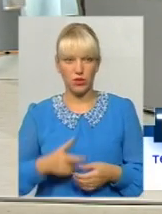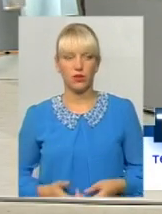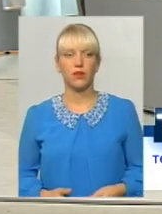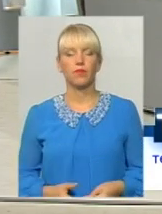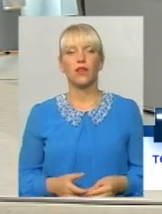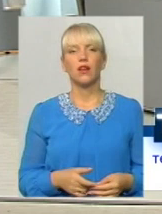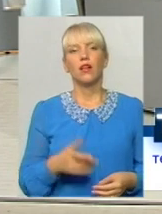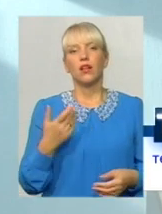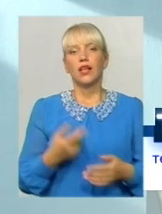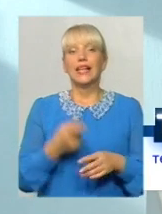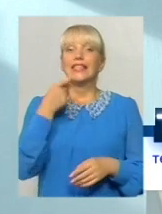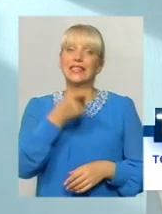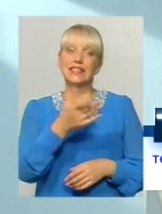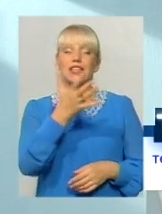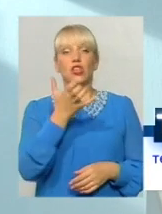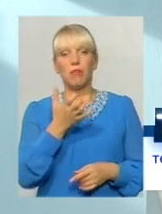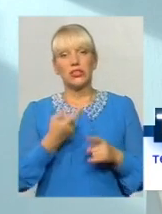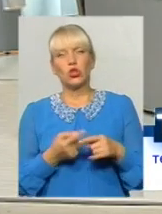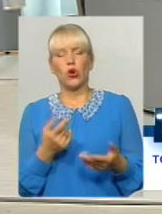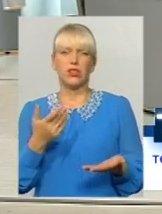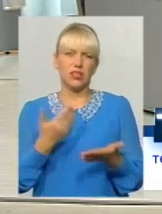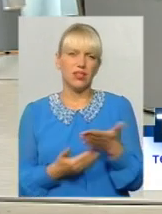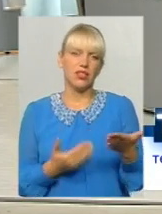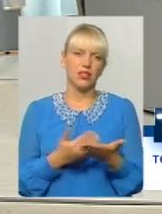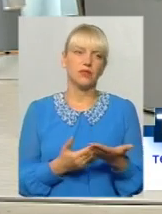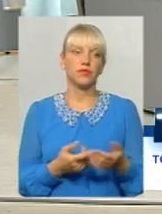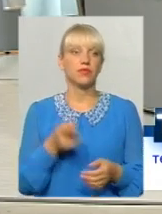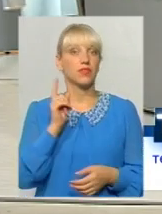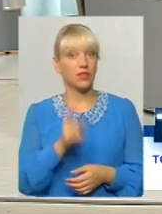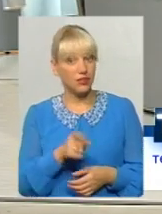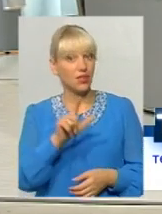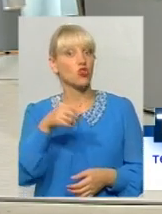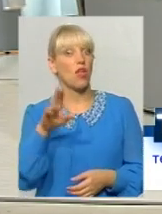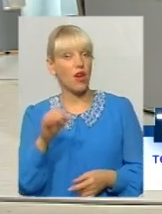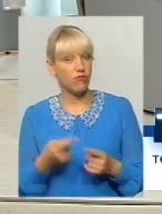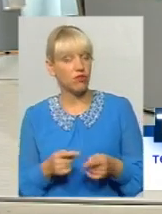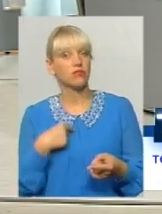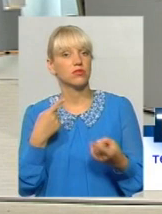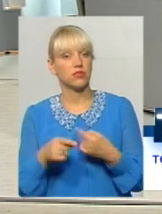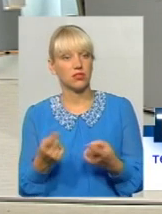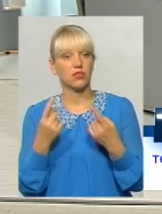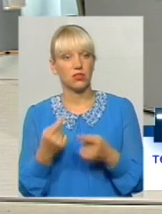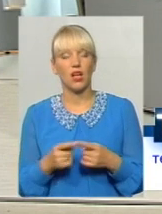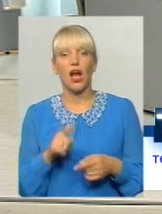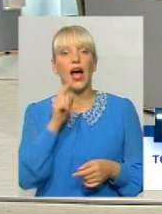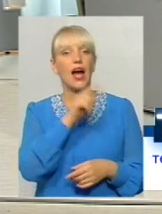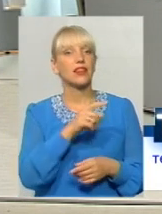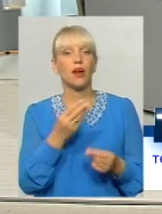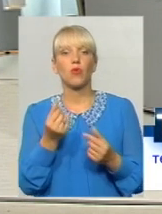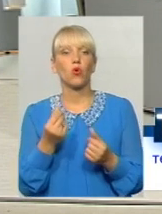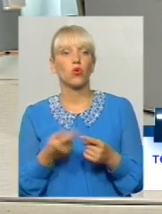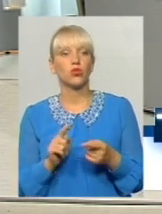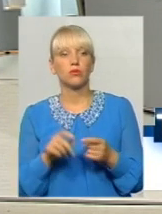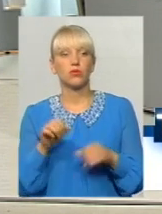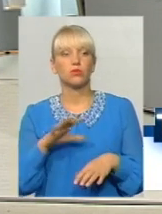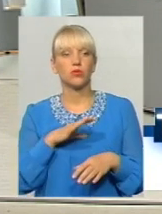десь він від 1500, там залежить титанові диски, об'єм двигуна. А там ні, там може транспортний засіб коштувати 6, він буде